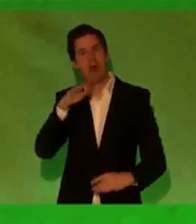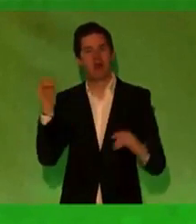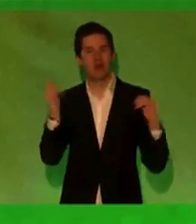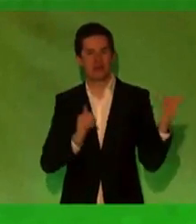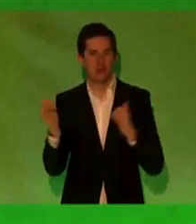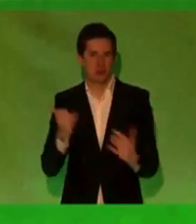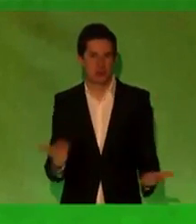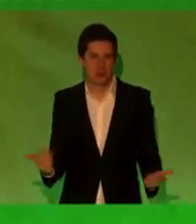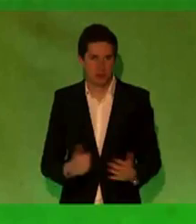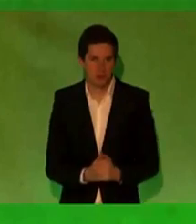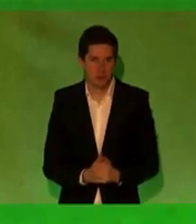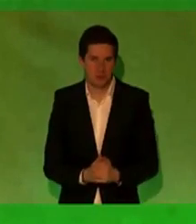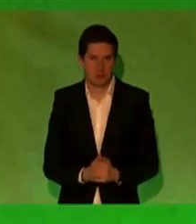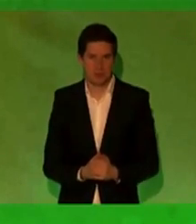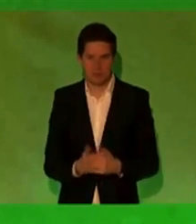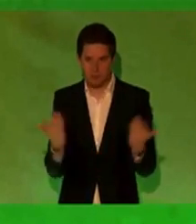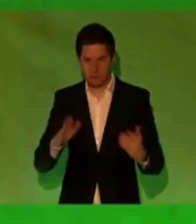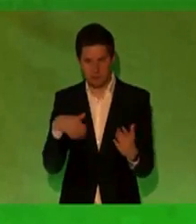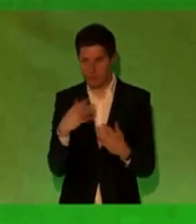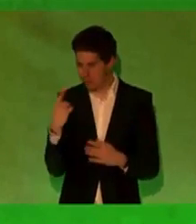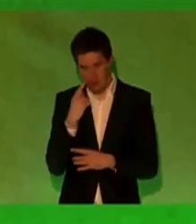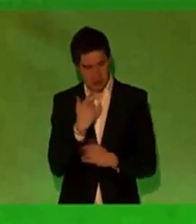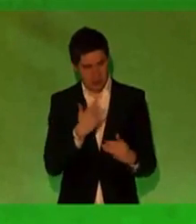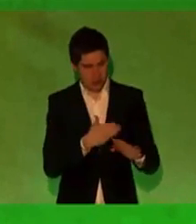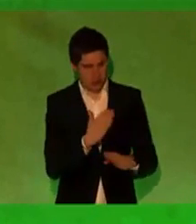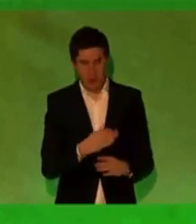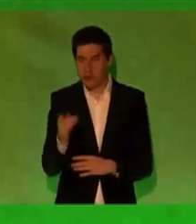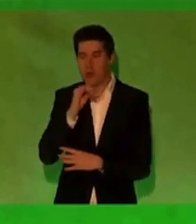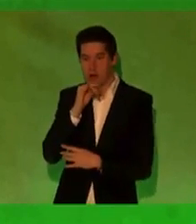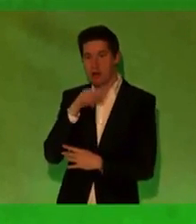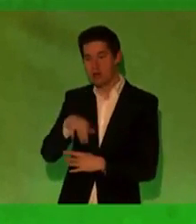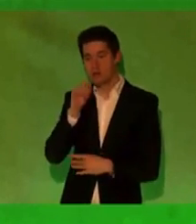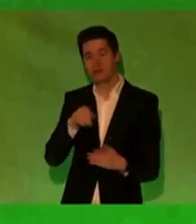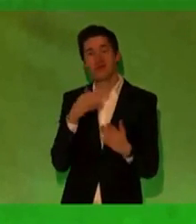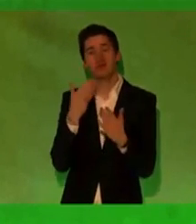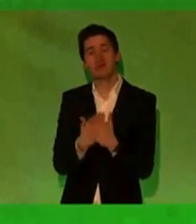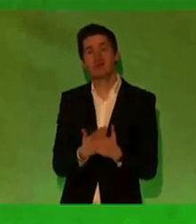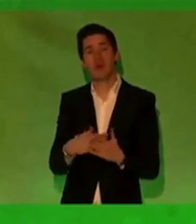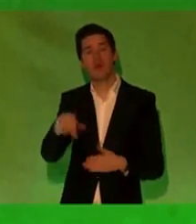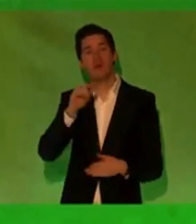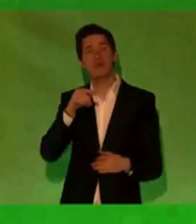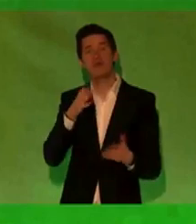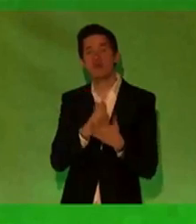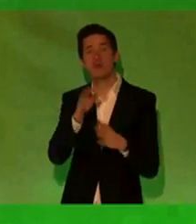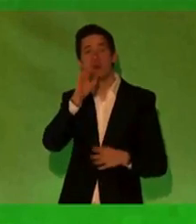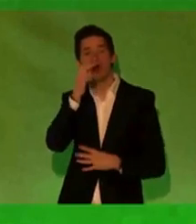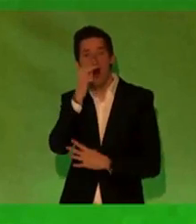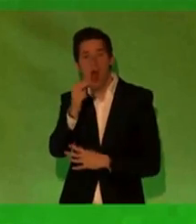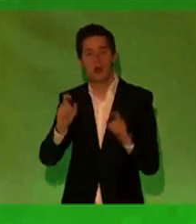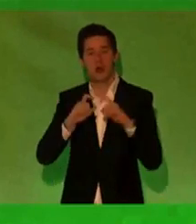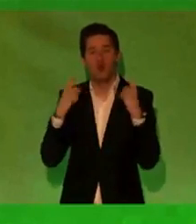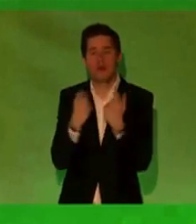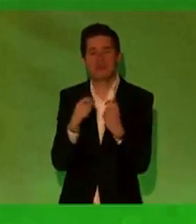Die Diskussion um Bürgertickets ist nicht neu. Robert, kommst du bitte zum Schluss? Es gibt dazu Stellungnahmen, Gutachten, Kommissionen. Deshalb brauchen wir auch